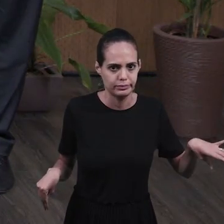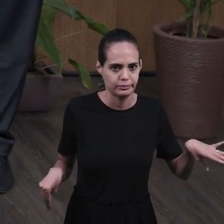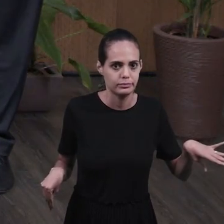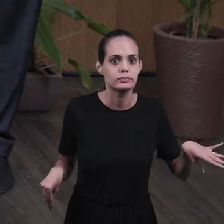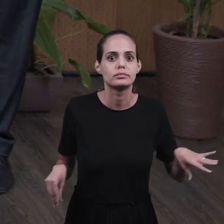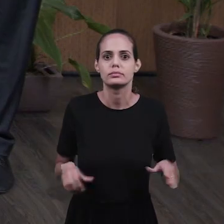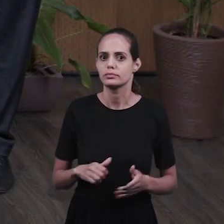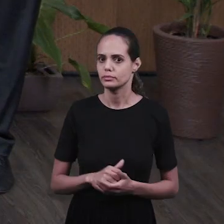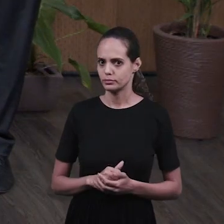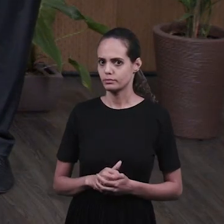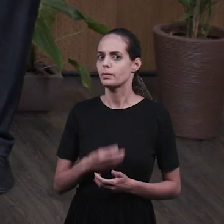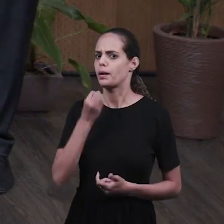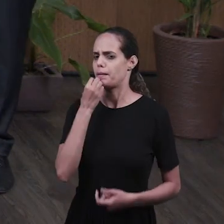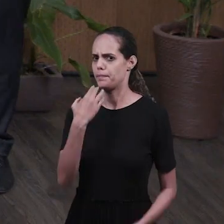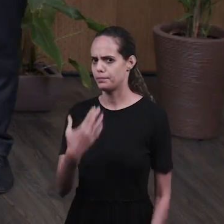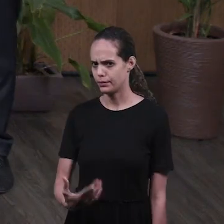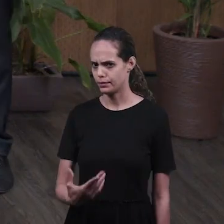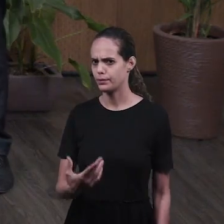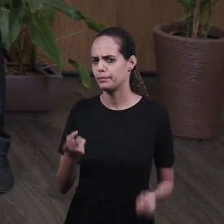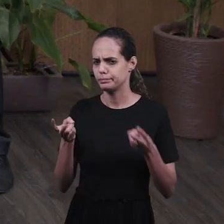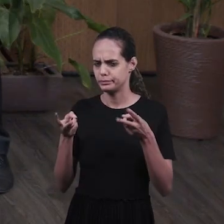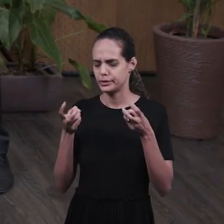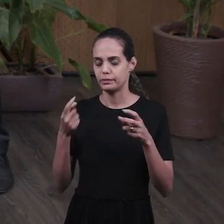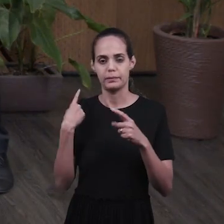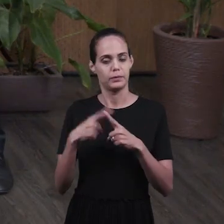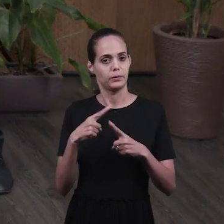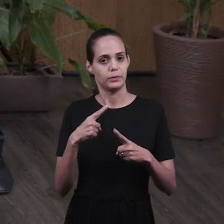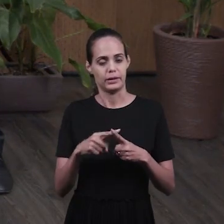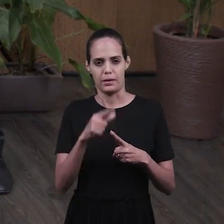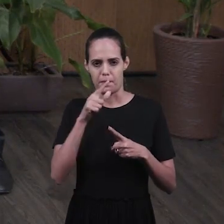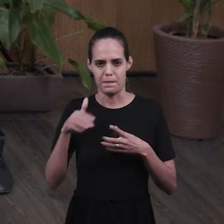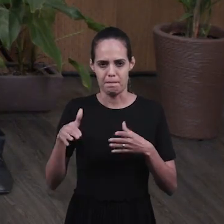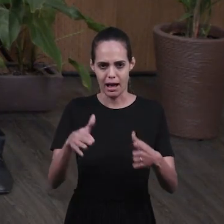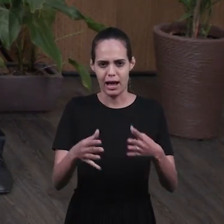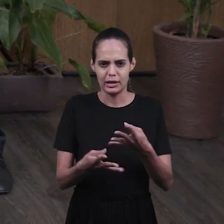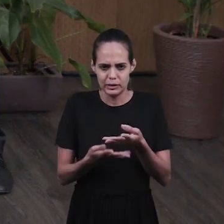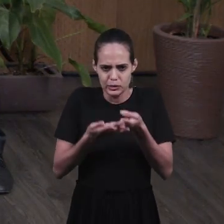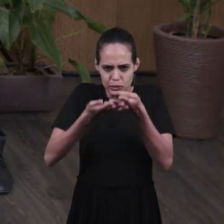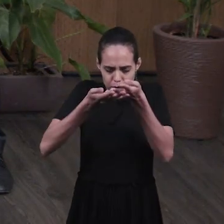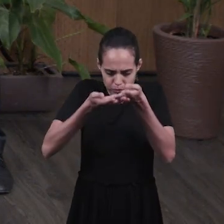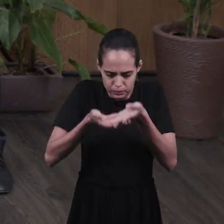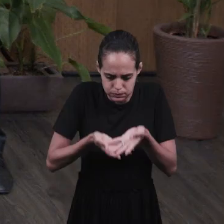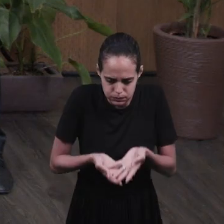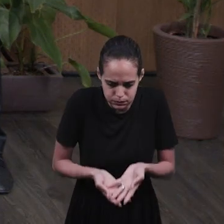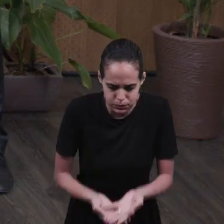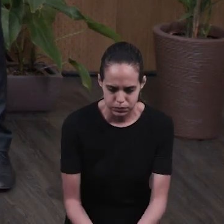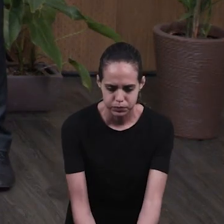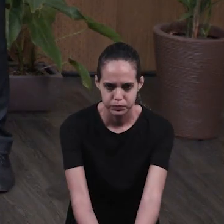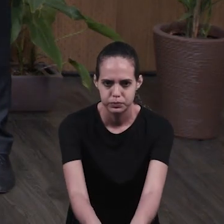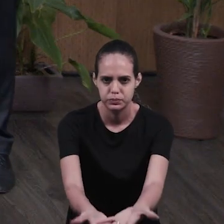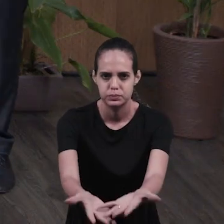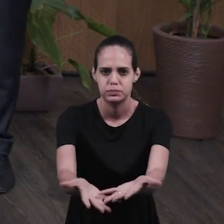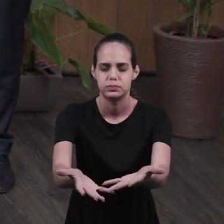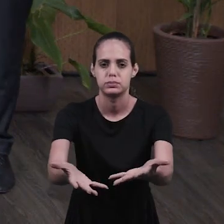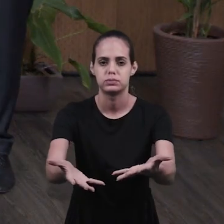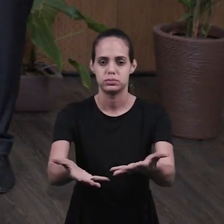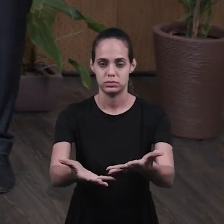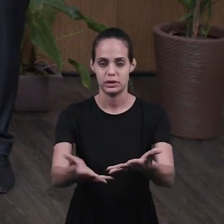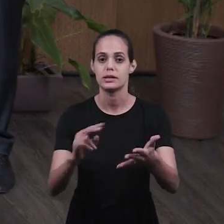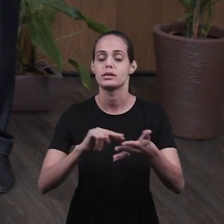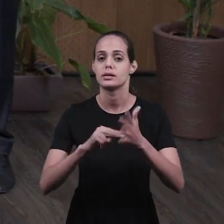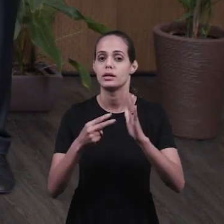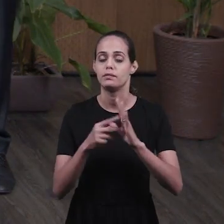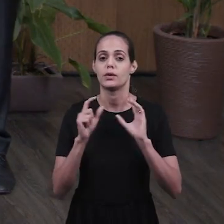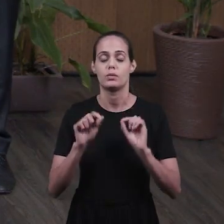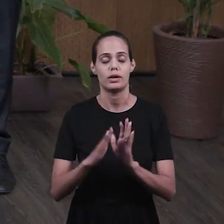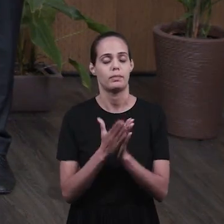observé. Pourquoi? Parce que le filet, il est lancé à la mer, présentant la parole